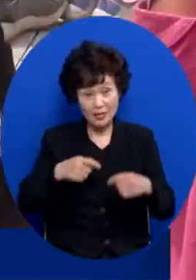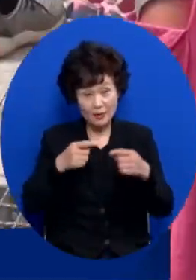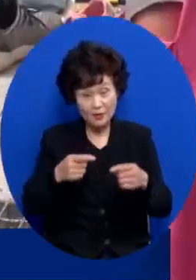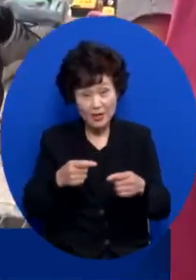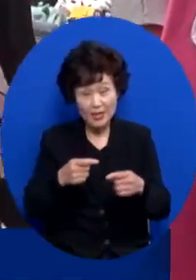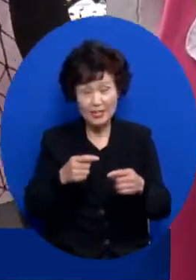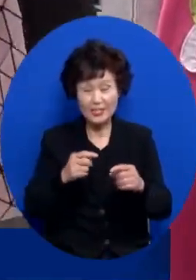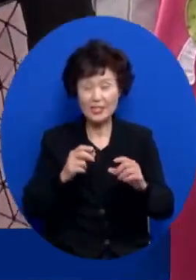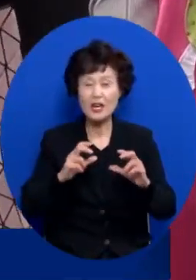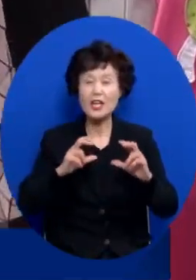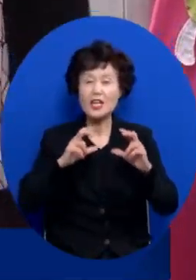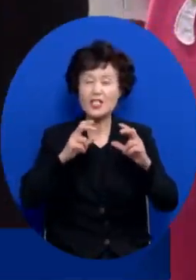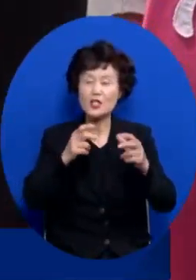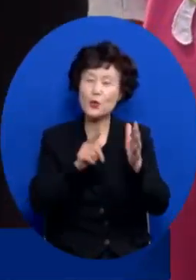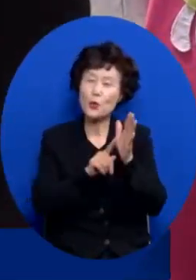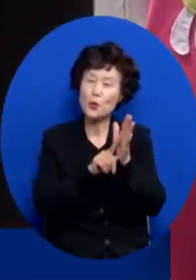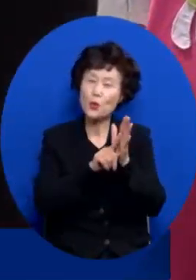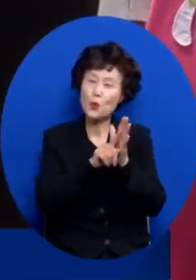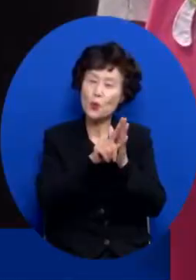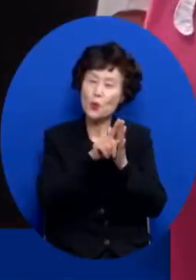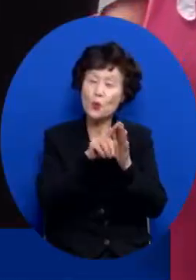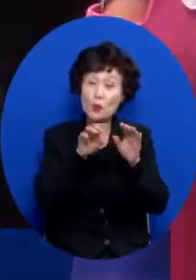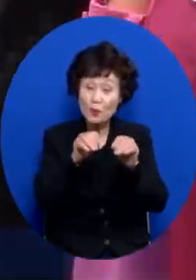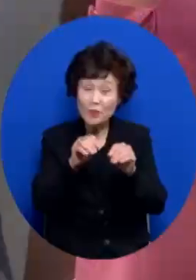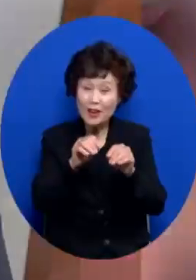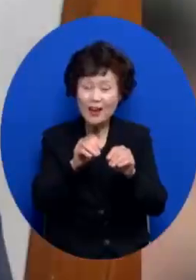멈춰진다는 그런 기쁨이 있었어요.